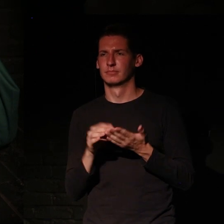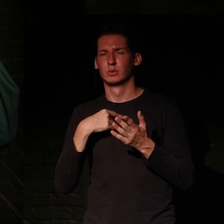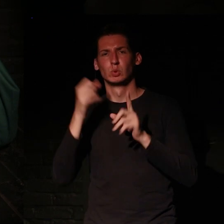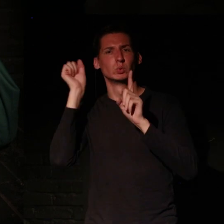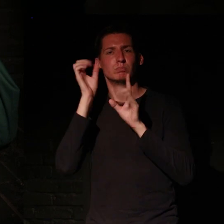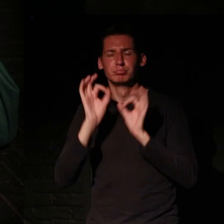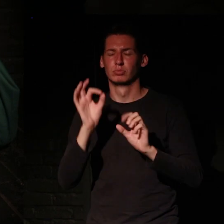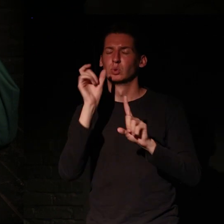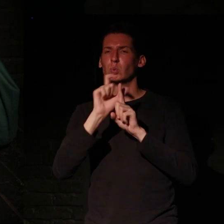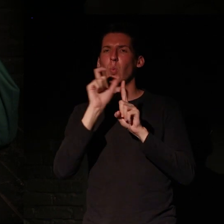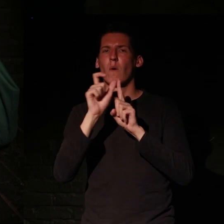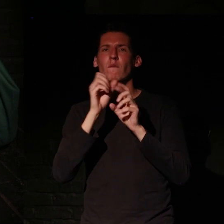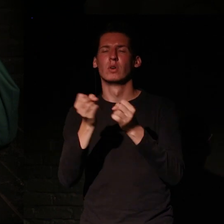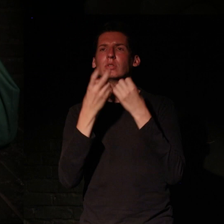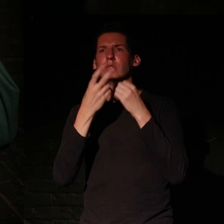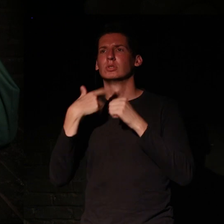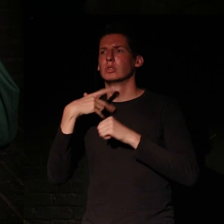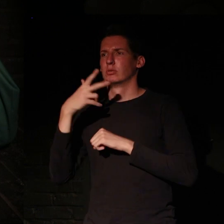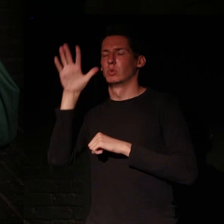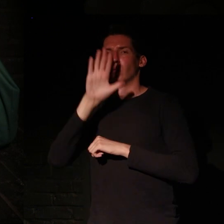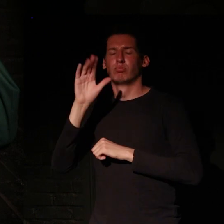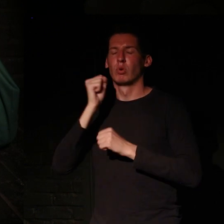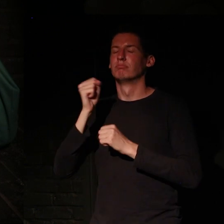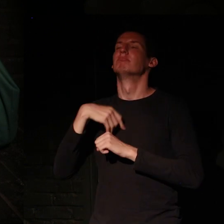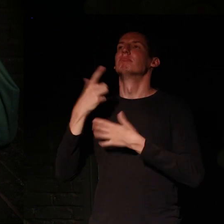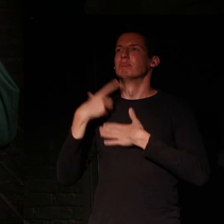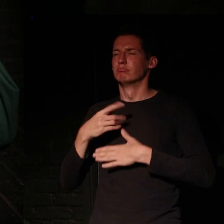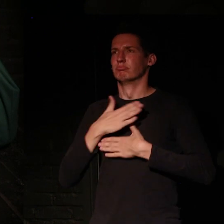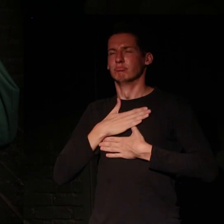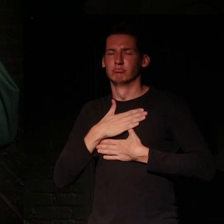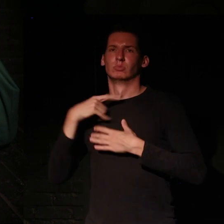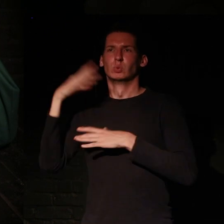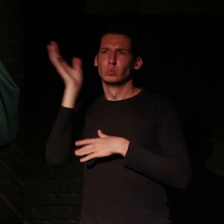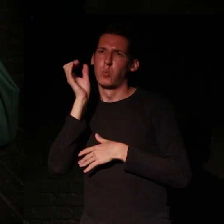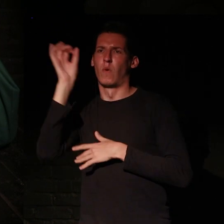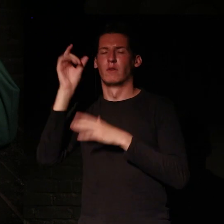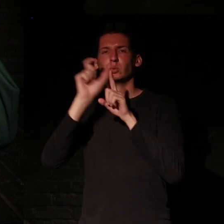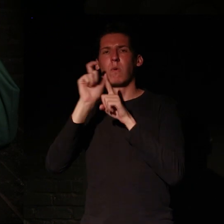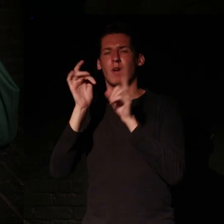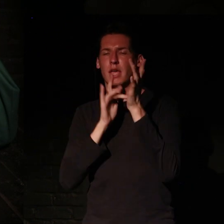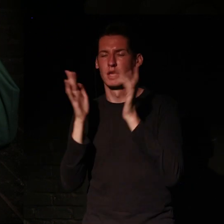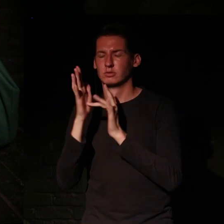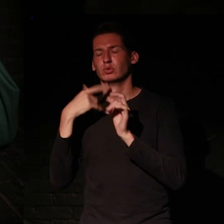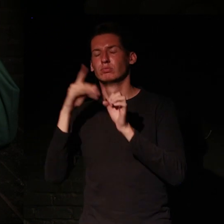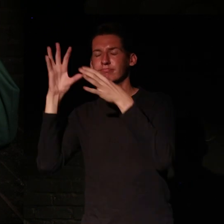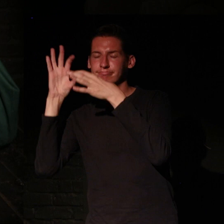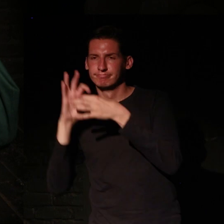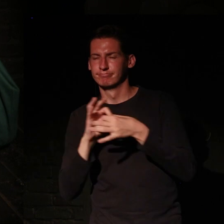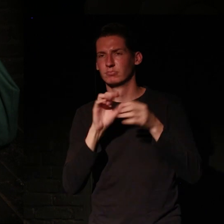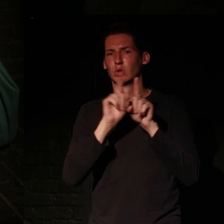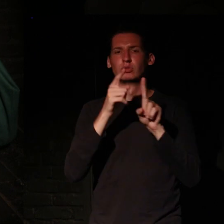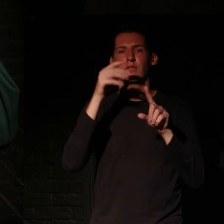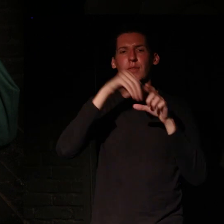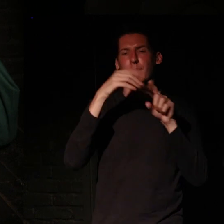terminologia w stosunku do umiłowanego ucznia Jezusa kryje w sobie nawiązanie do